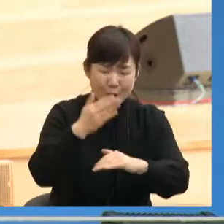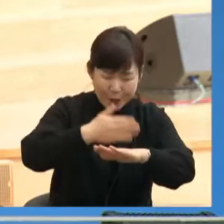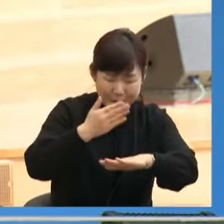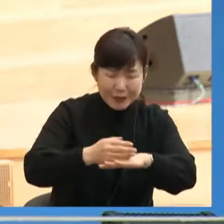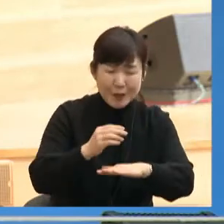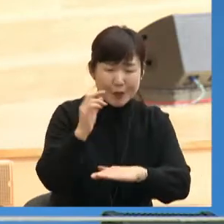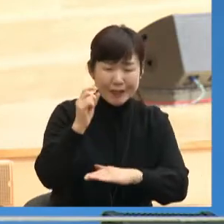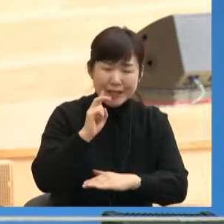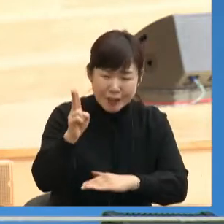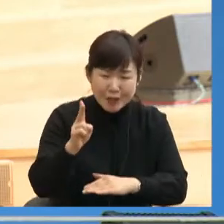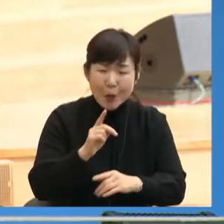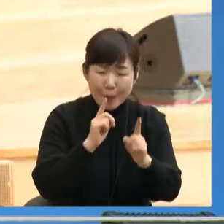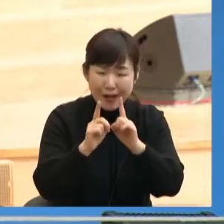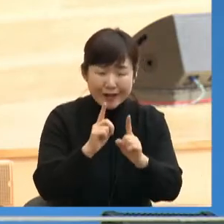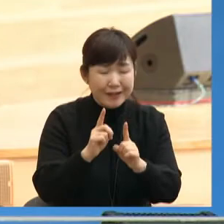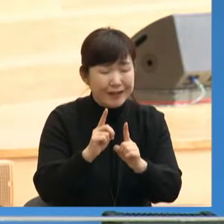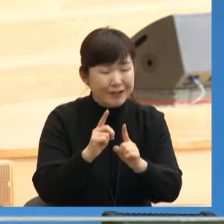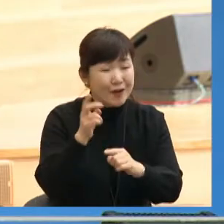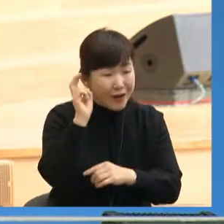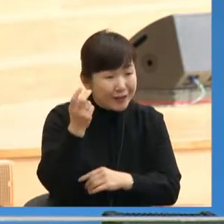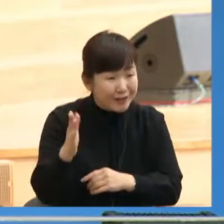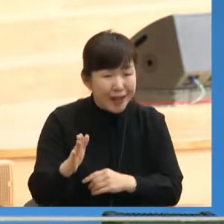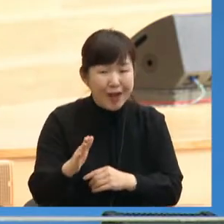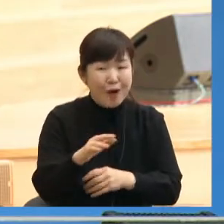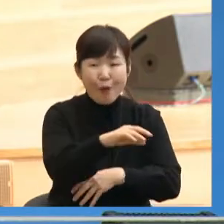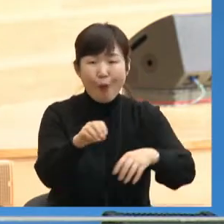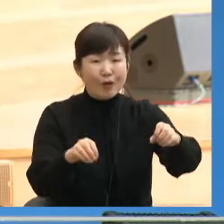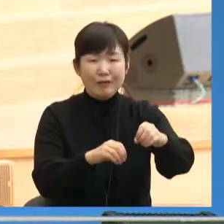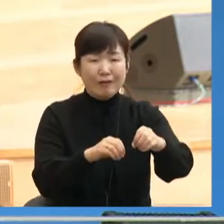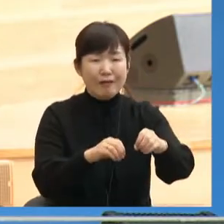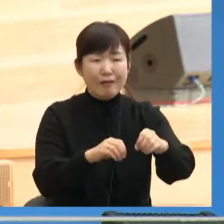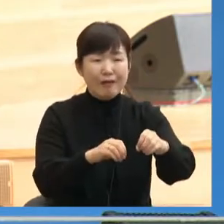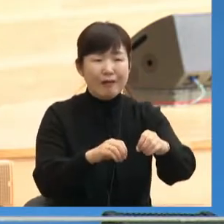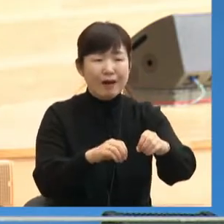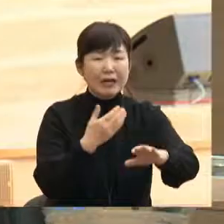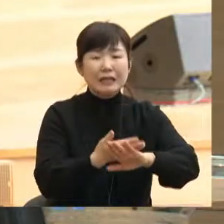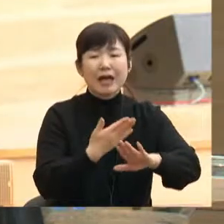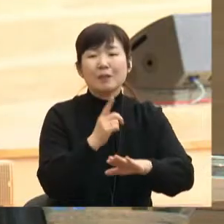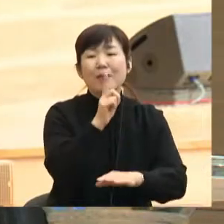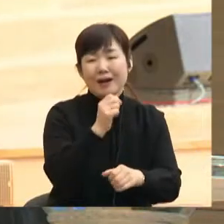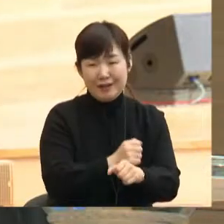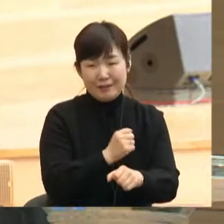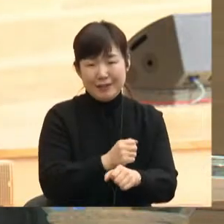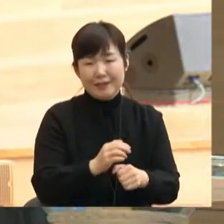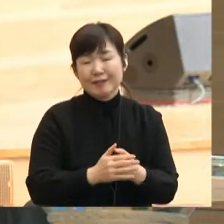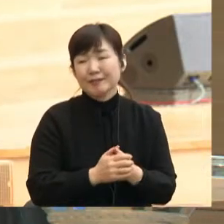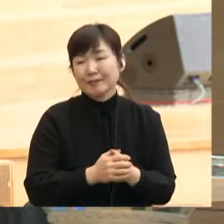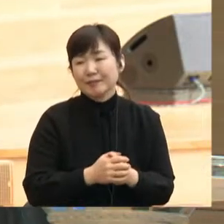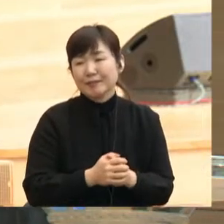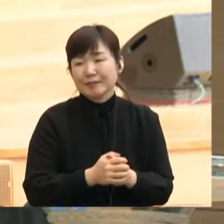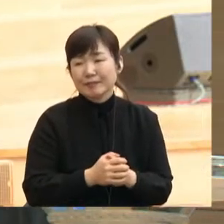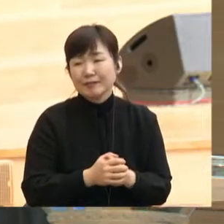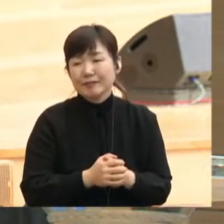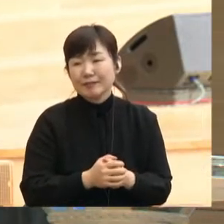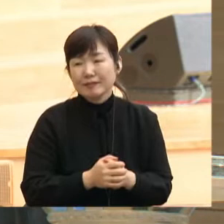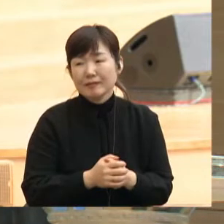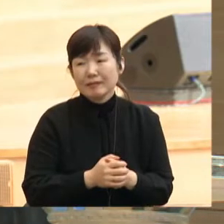그렇게 말하면 되는데 그의 말이 우리의 가슴을 멍하게 만들어요. 여러분 8절 말씀을 함께 읽도록